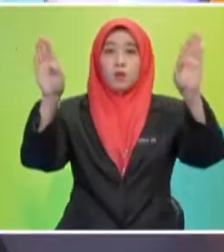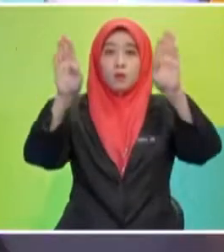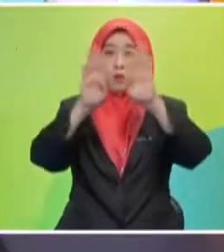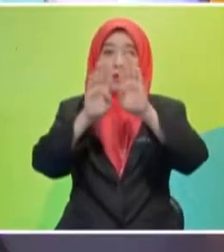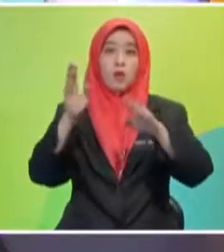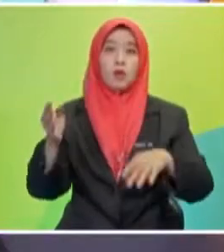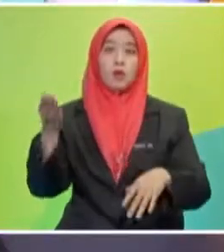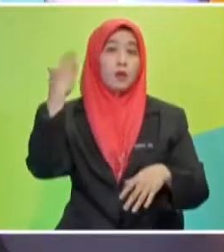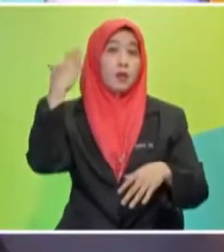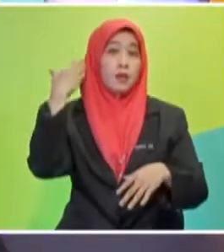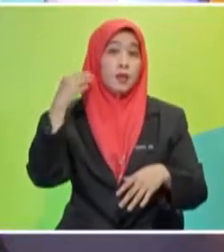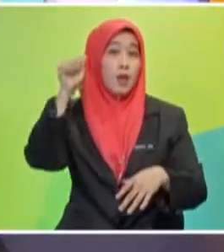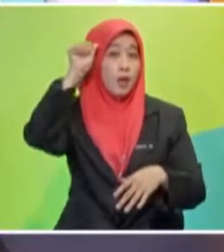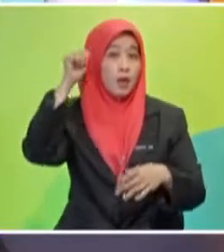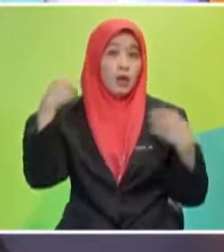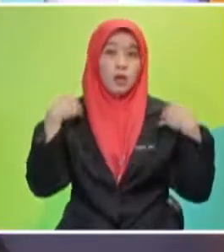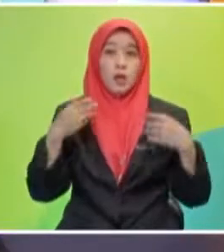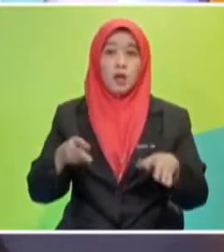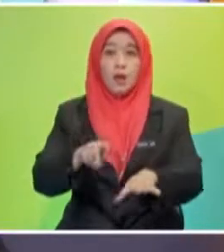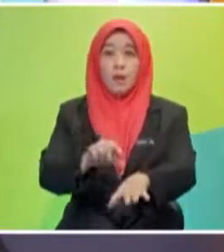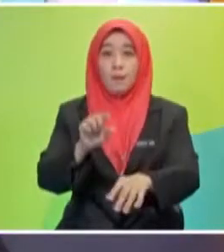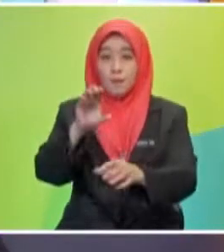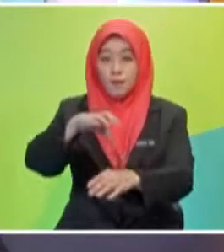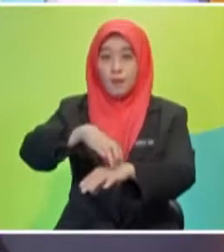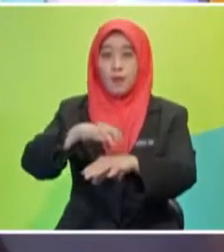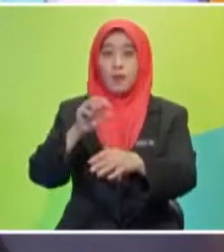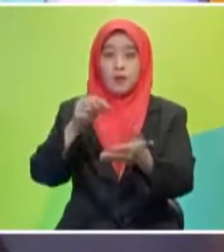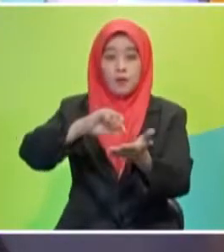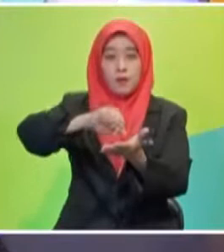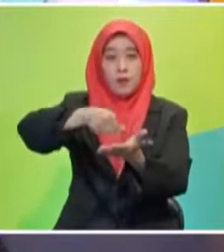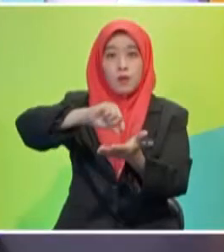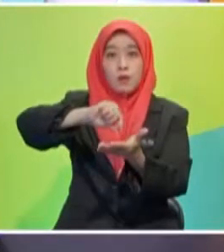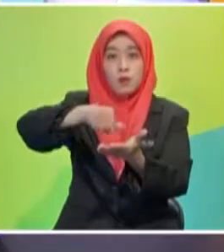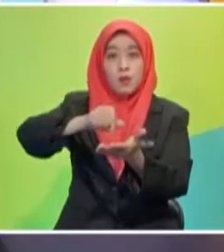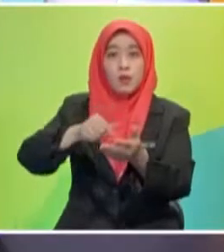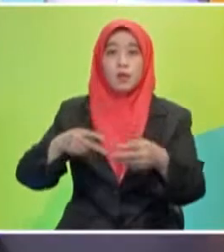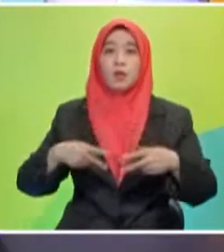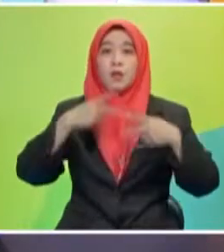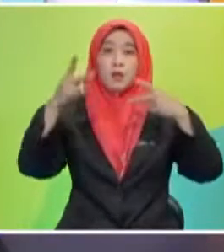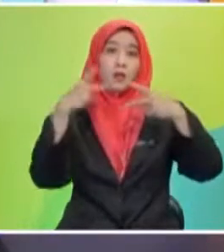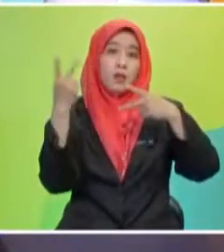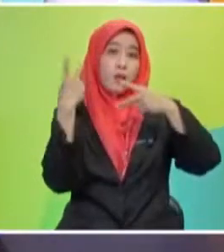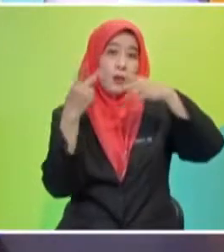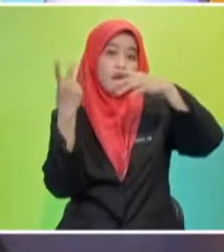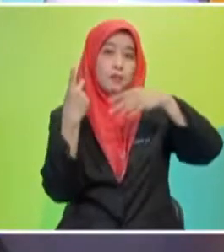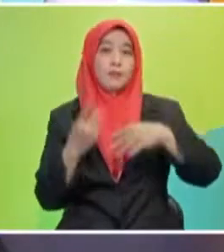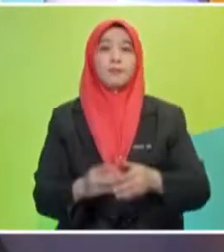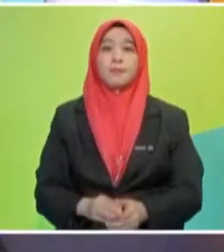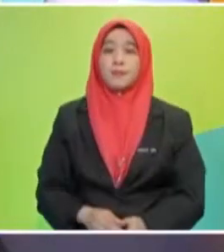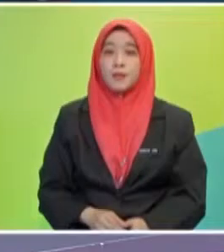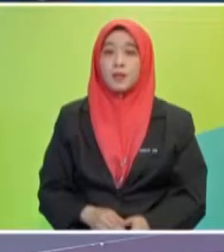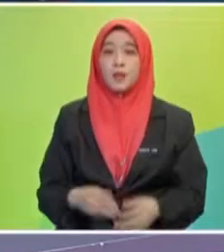teguhlah sedikit oke itu yang adik mengenal elemen